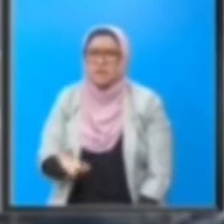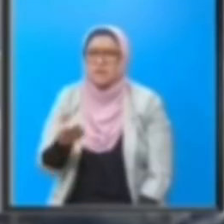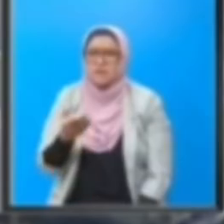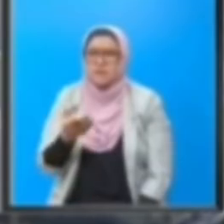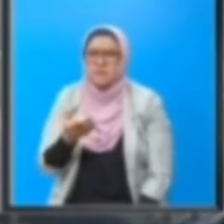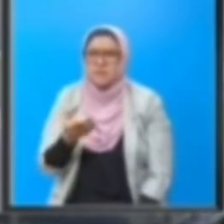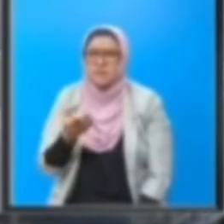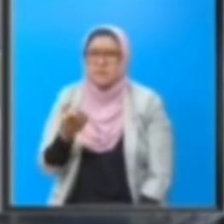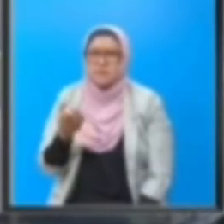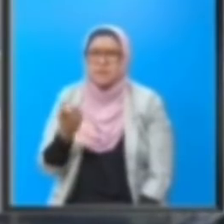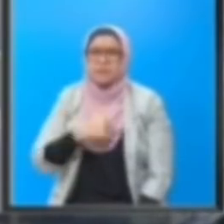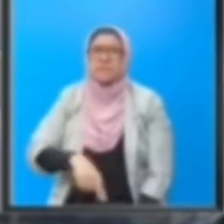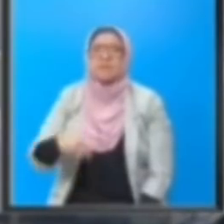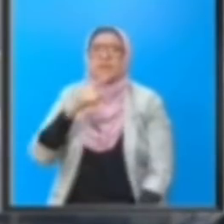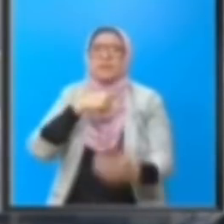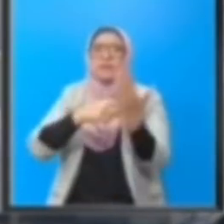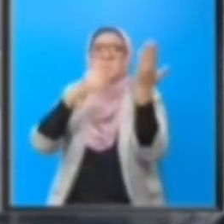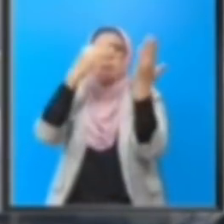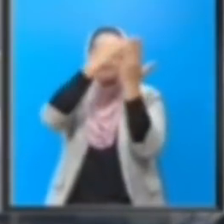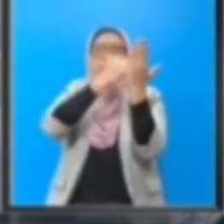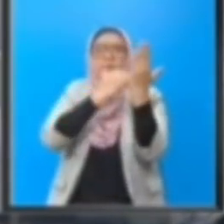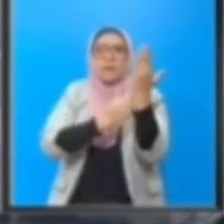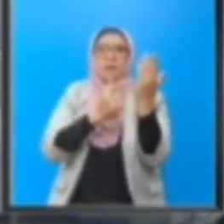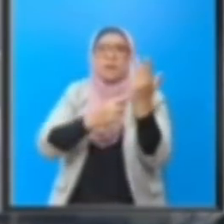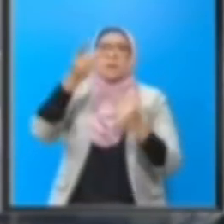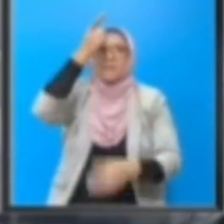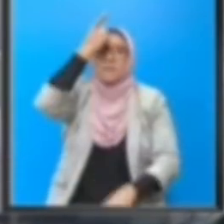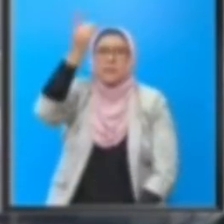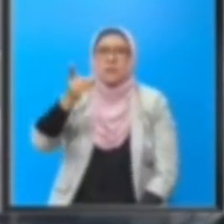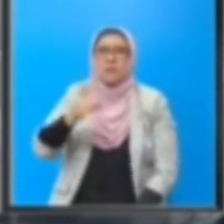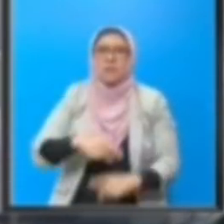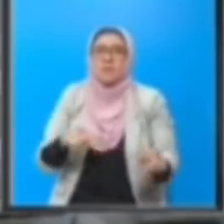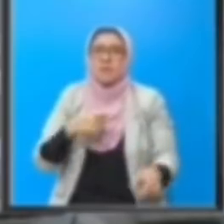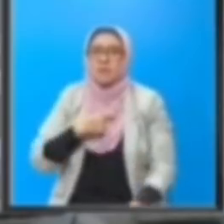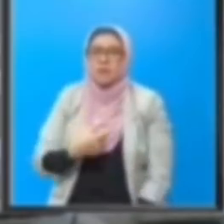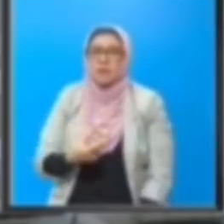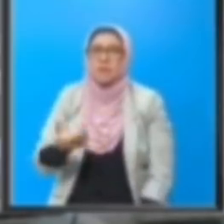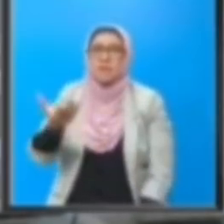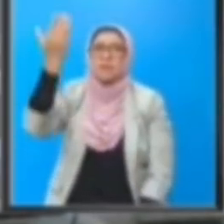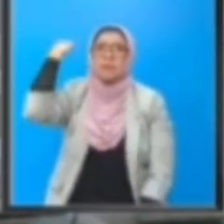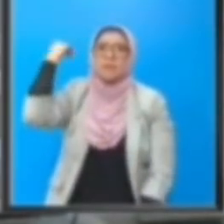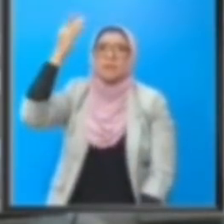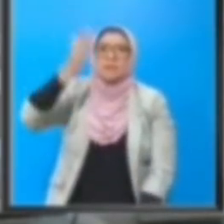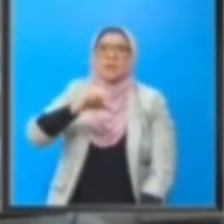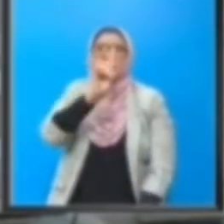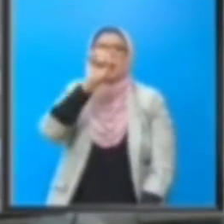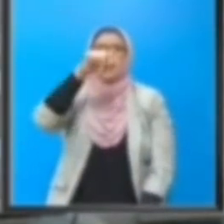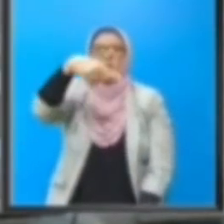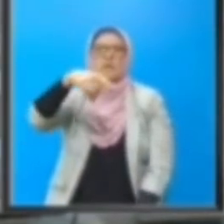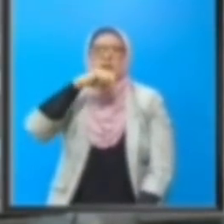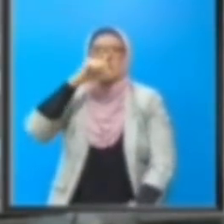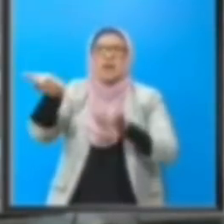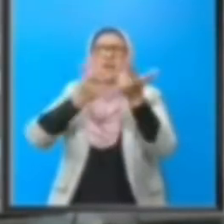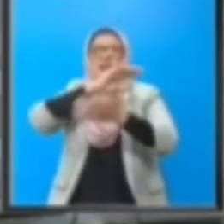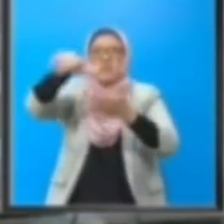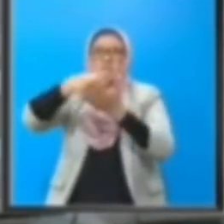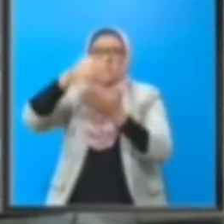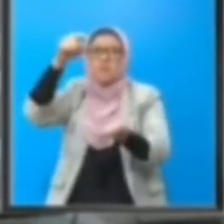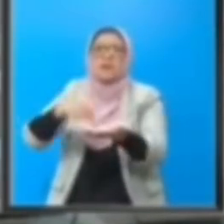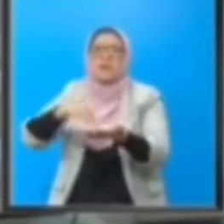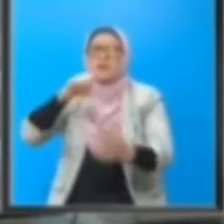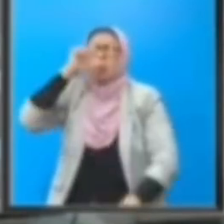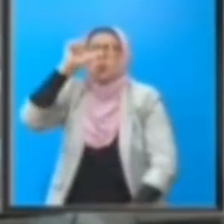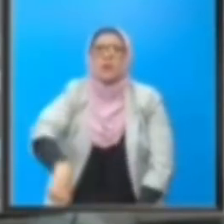Dipertua, sebut butiran mana. Datuk Yang Dipertua, zaman dulu speaker DAP tak layan semua ni. Buat apa YB nak menteri kena? Jangan